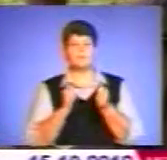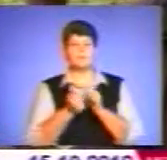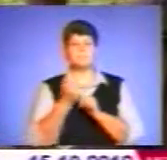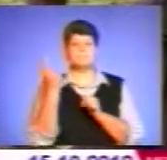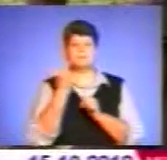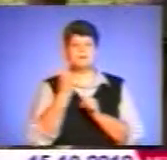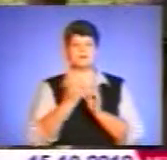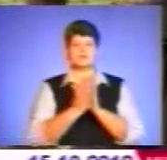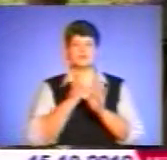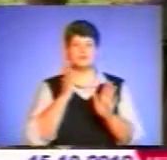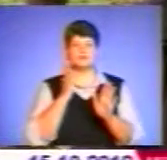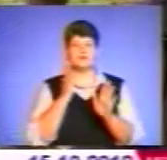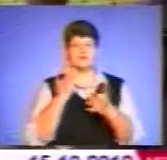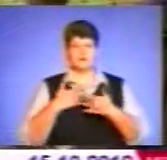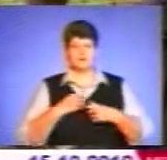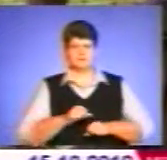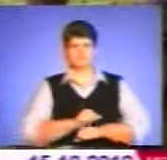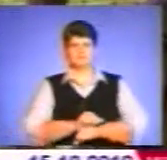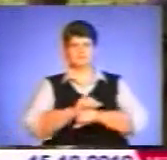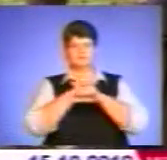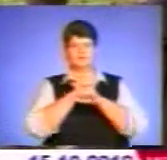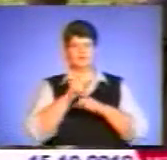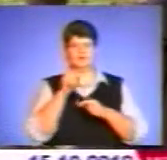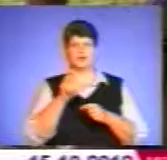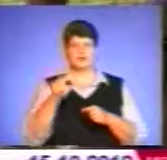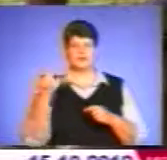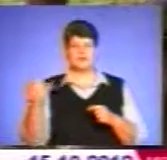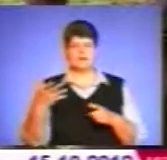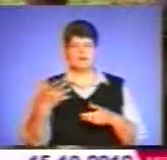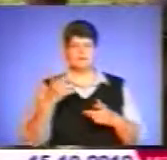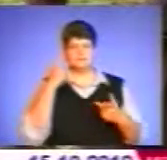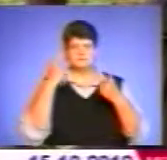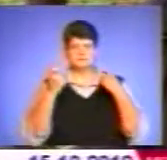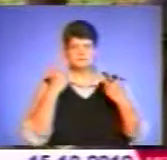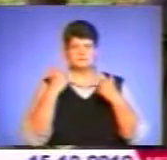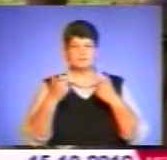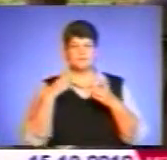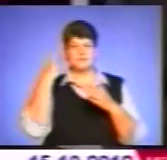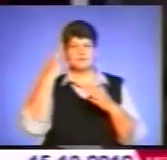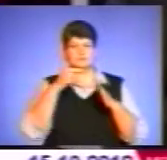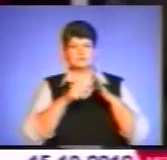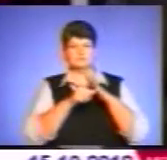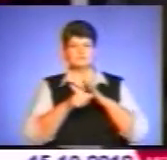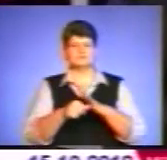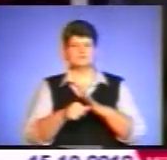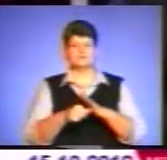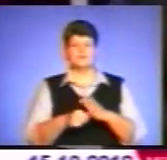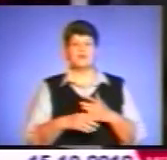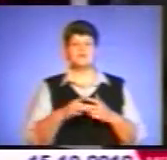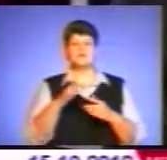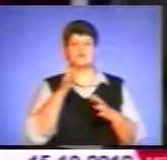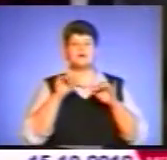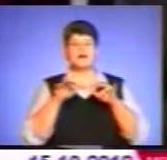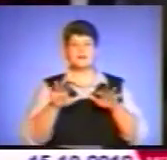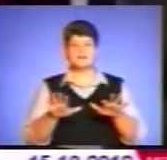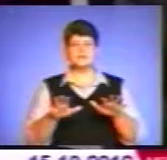першочергово. Є обурення на тих людей, відбувається чи здійснюється психологічний тиск. Під час акції колективу центру